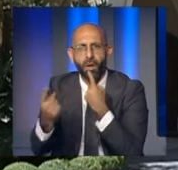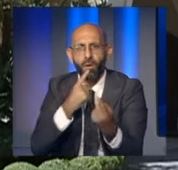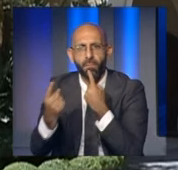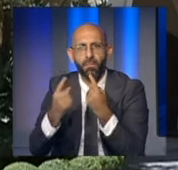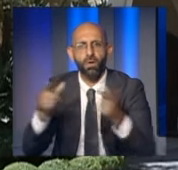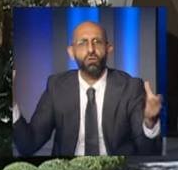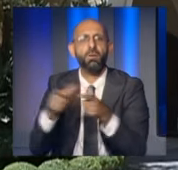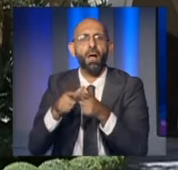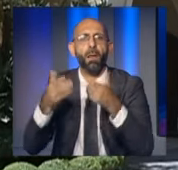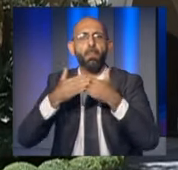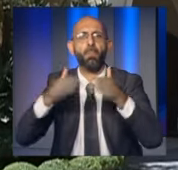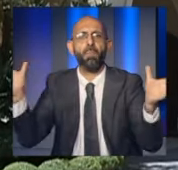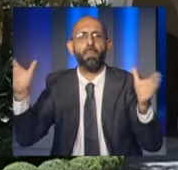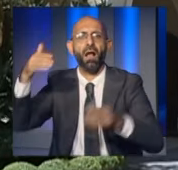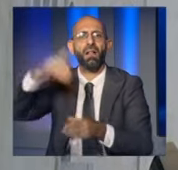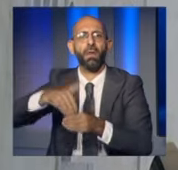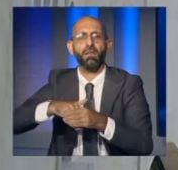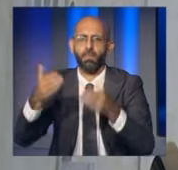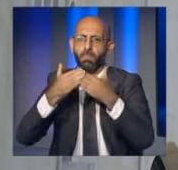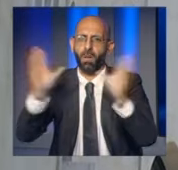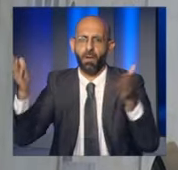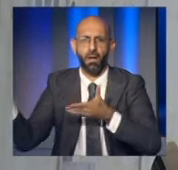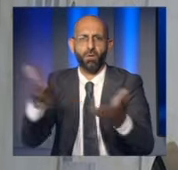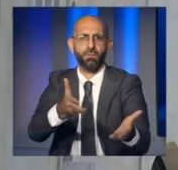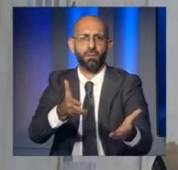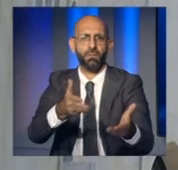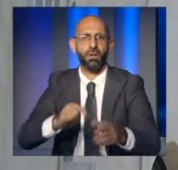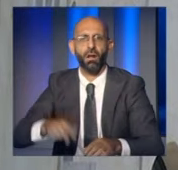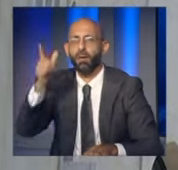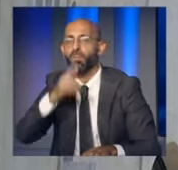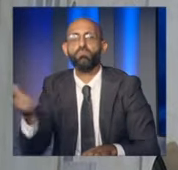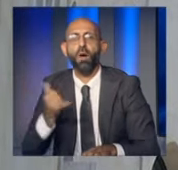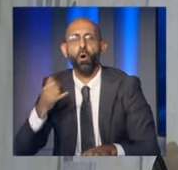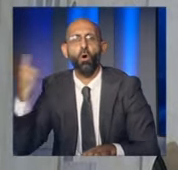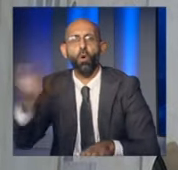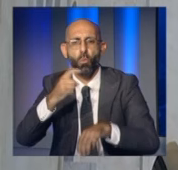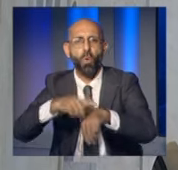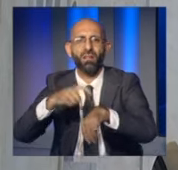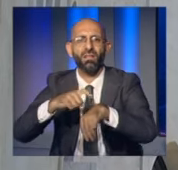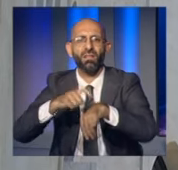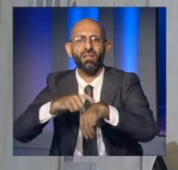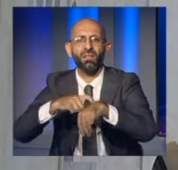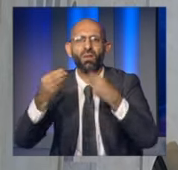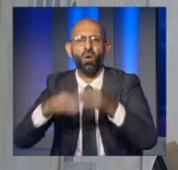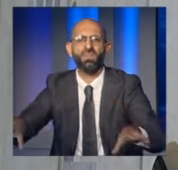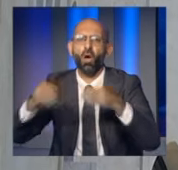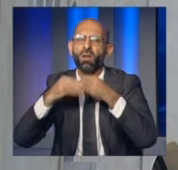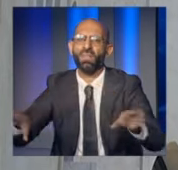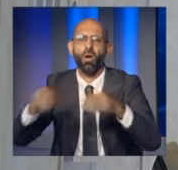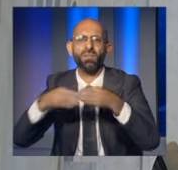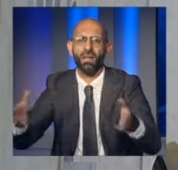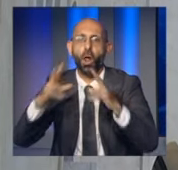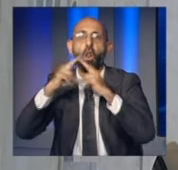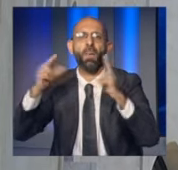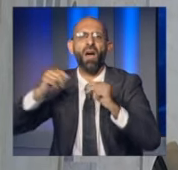سنبادر بالدعوة لعقد هذه الجلسات، وآمل أن تلقى دعوتنا التجاوب المطلوب الذي يفتح الباب